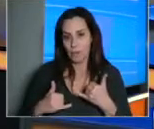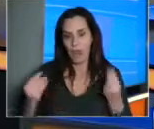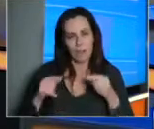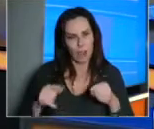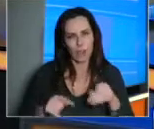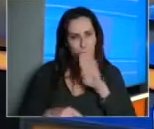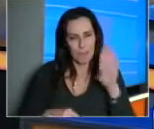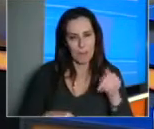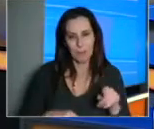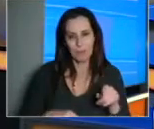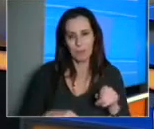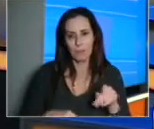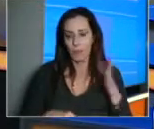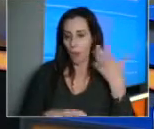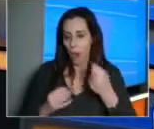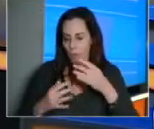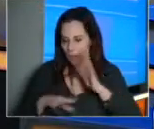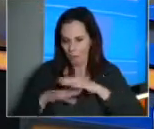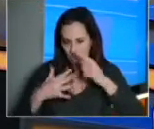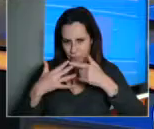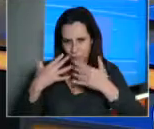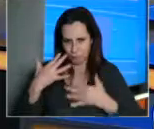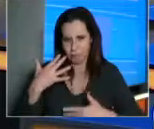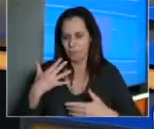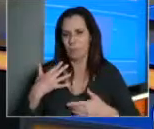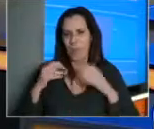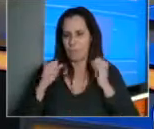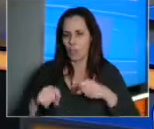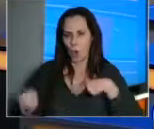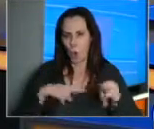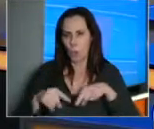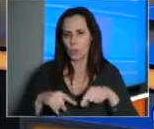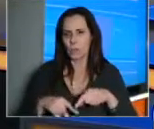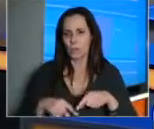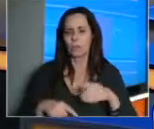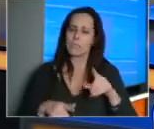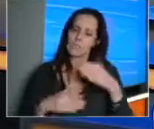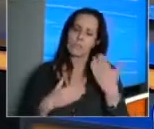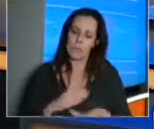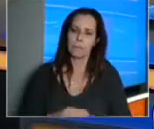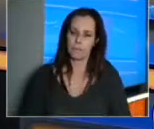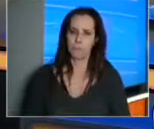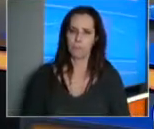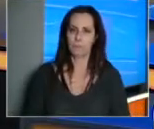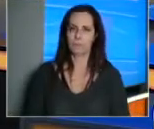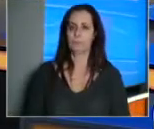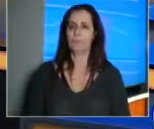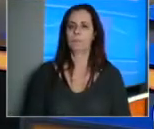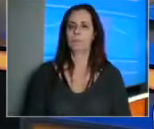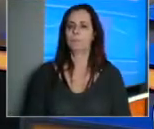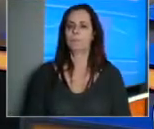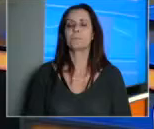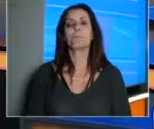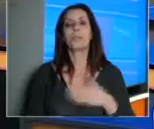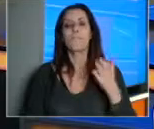הזה שבו הוא החזיק כל כך הרבה תפקידים בכירים, בטח ביטחון חוץ, הסרט הזה הולך להסתיים. זה הולך להסתיים. ובואו נדבר